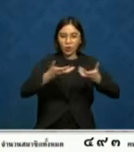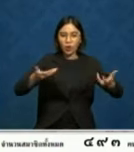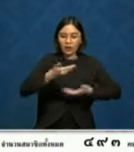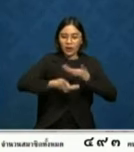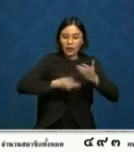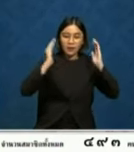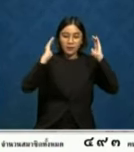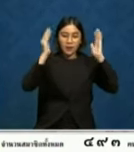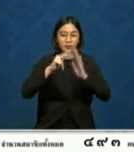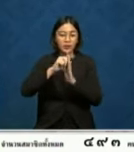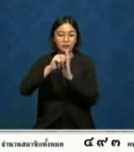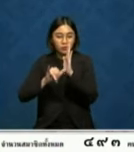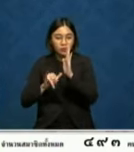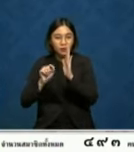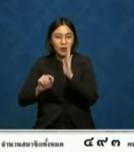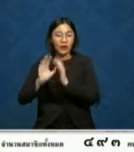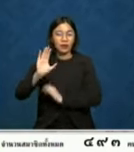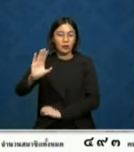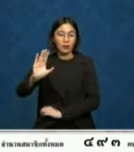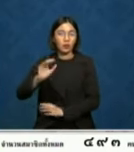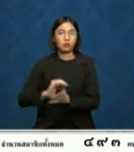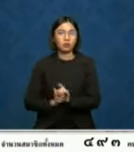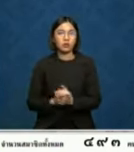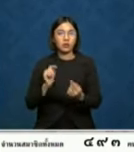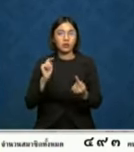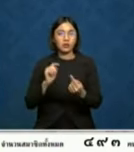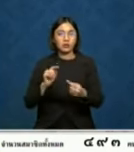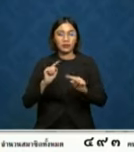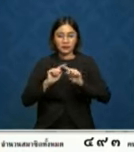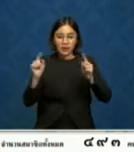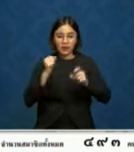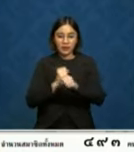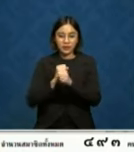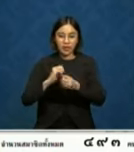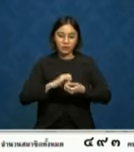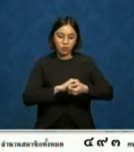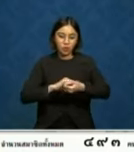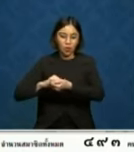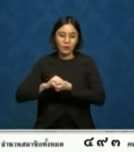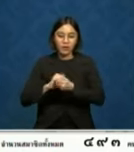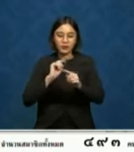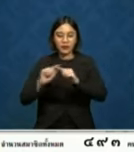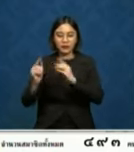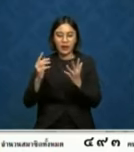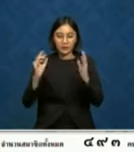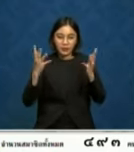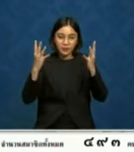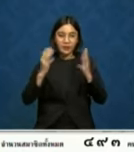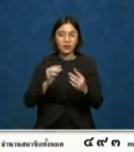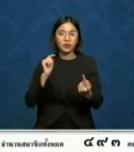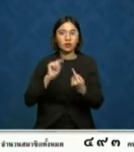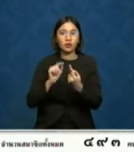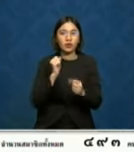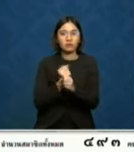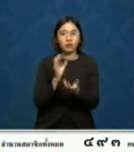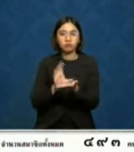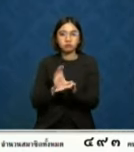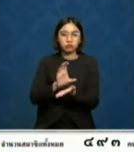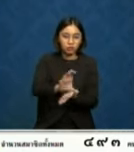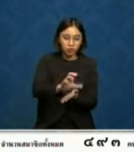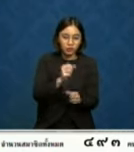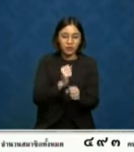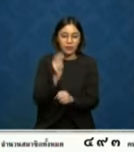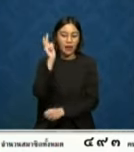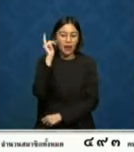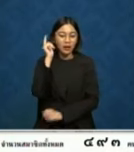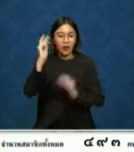โฆษณาแค่นโยบายนโยบายของท่านโดยไม่บูรณาการกับภาคส่วนอื่นๆจะทำให้การลงทุนทำ